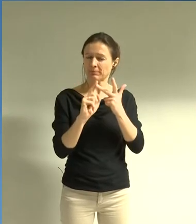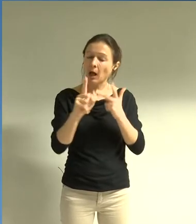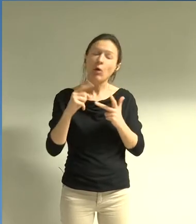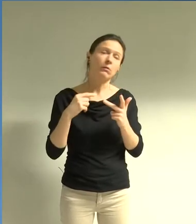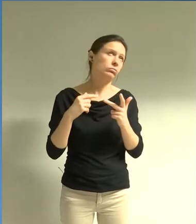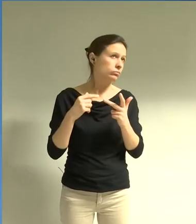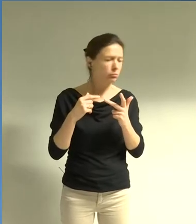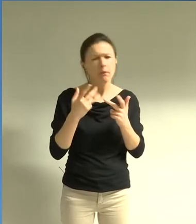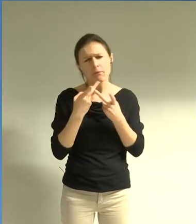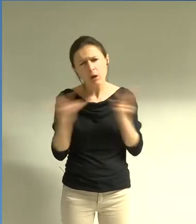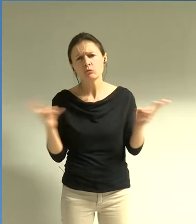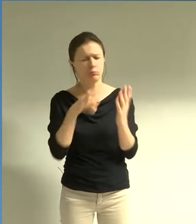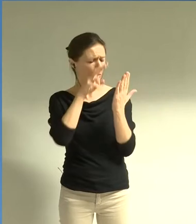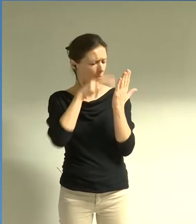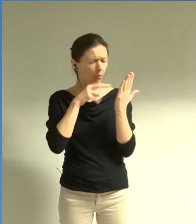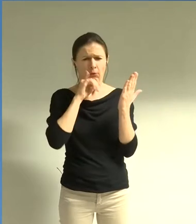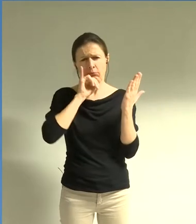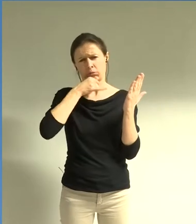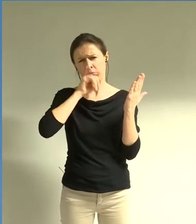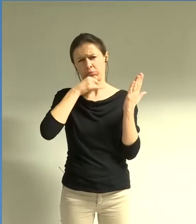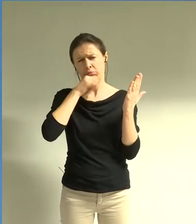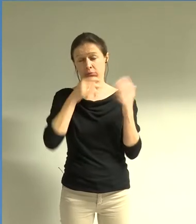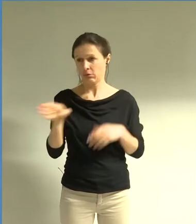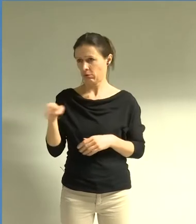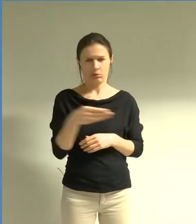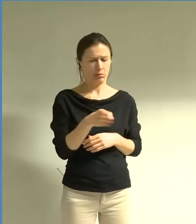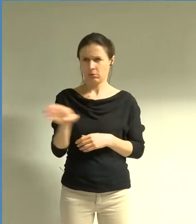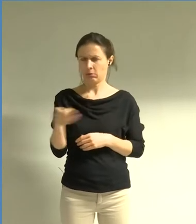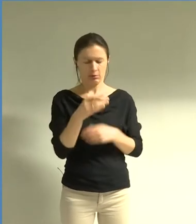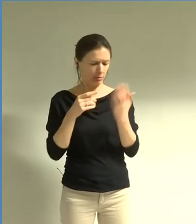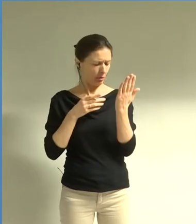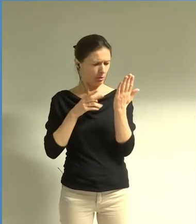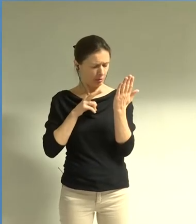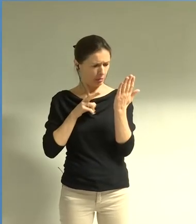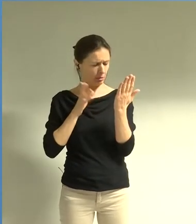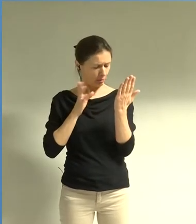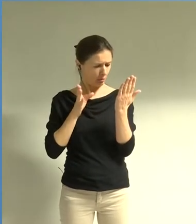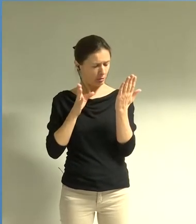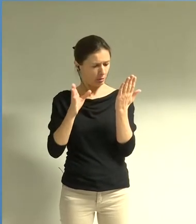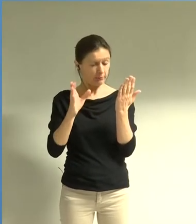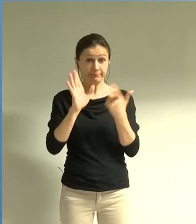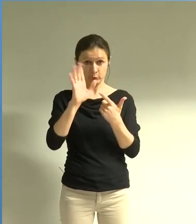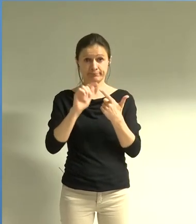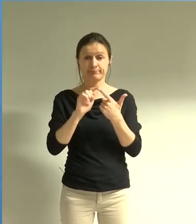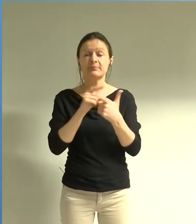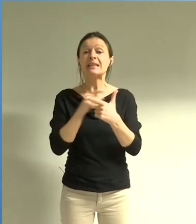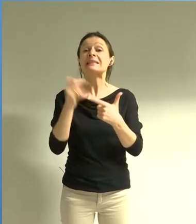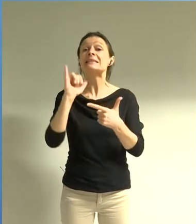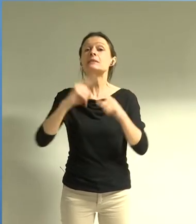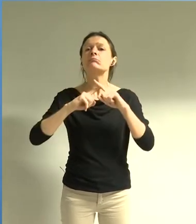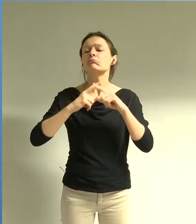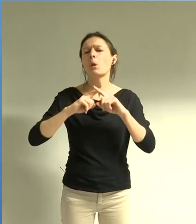vraiment brouillon si les deux premiers points ne suffisait pas à disqualifier cette charte on va inciter